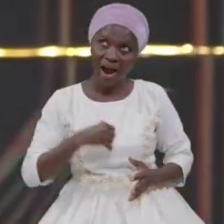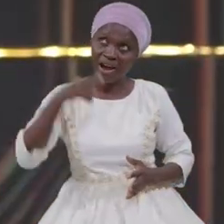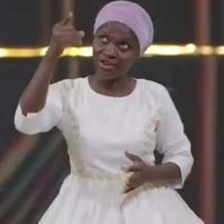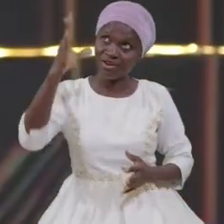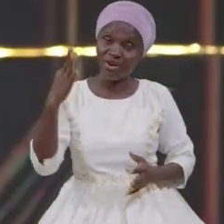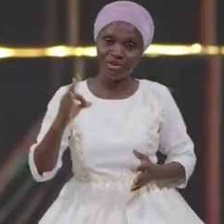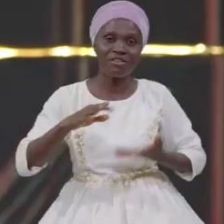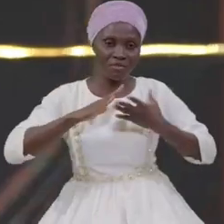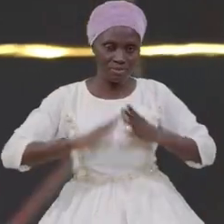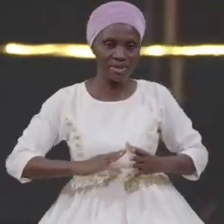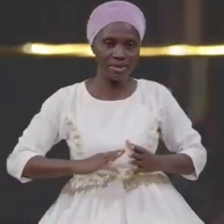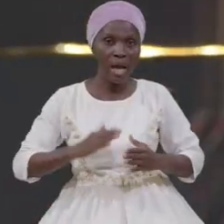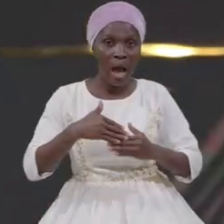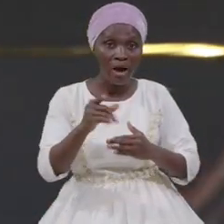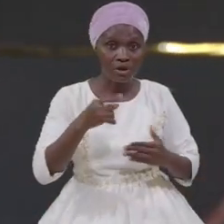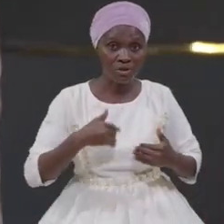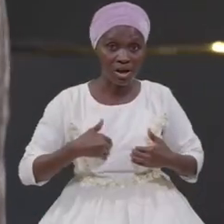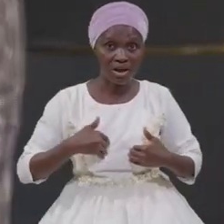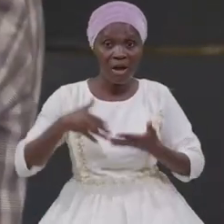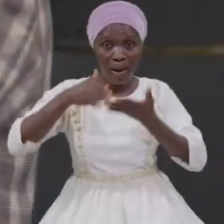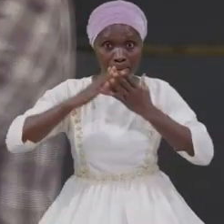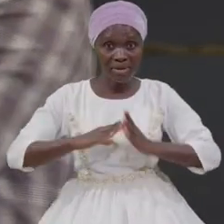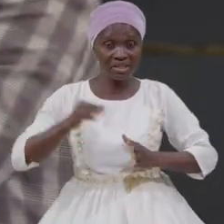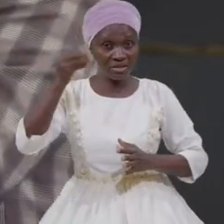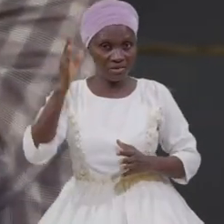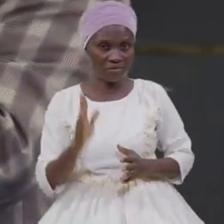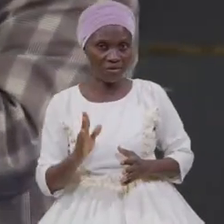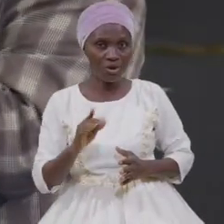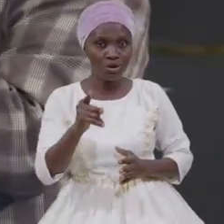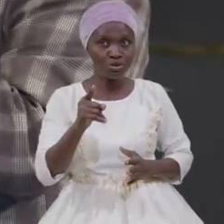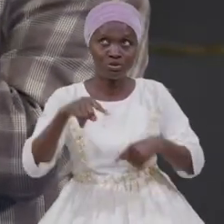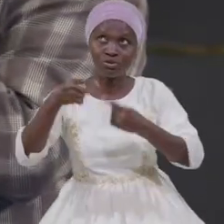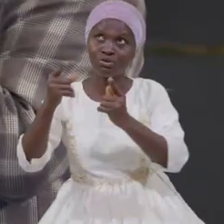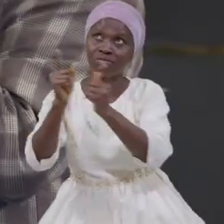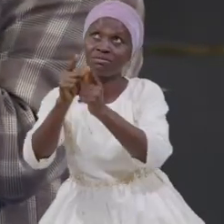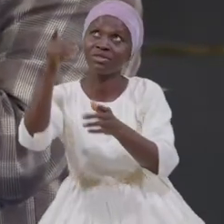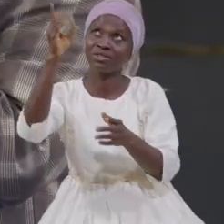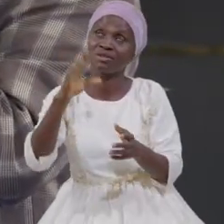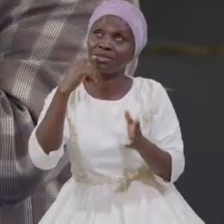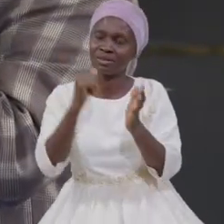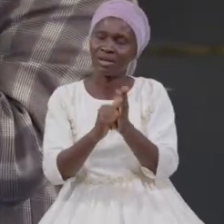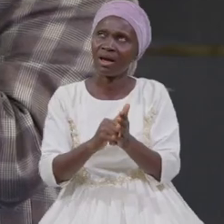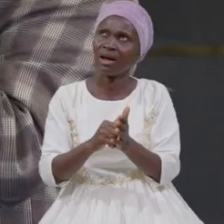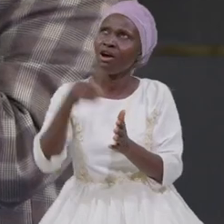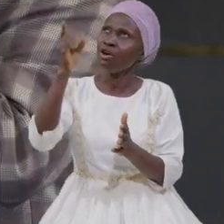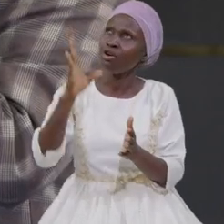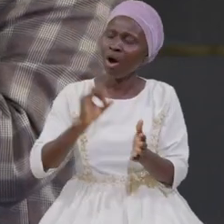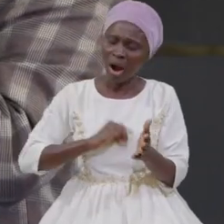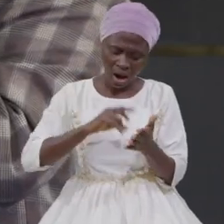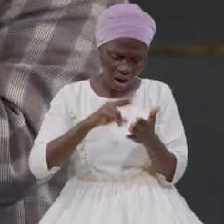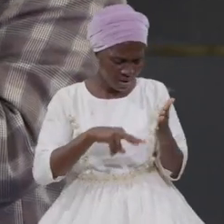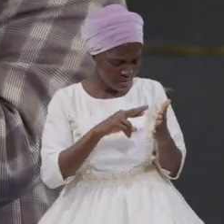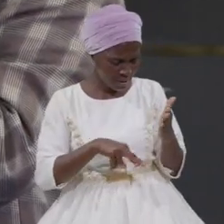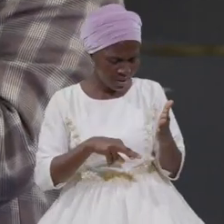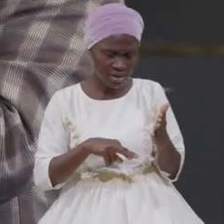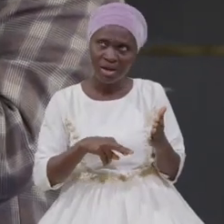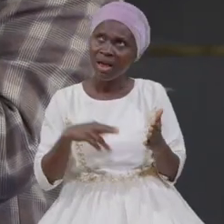Après avoir reçu la paix de Dieu, vous allez à Dieu pour dire, Dieu, j'ai lu un